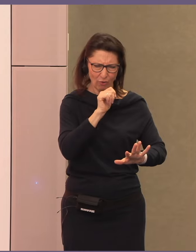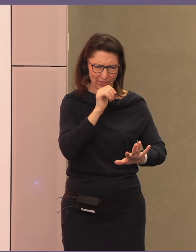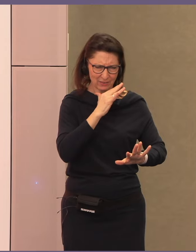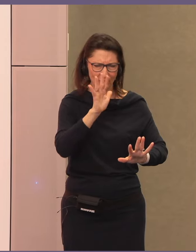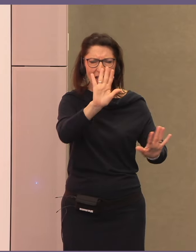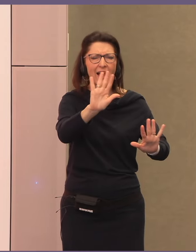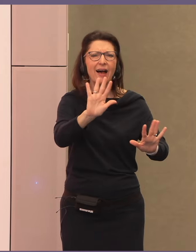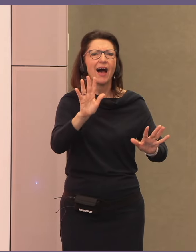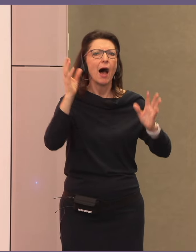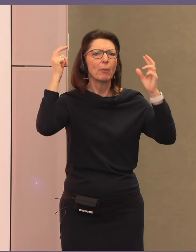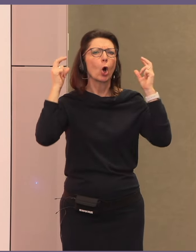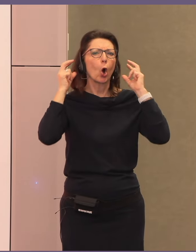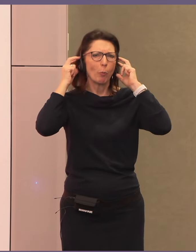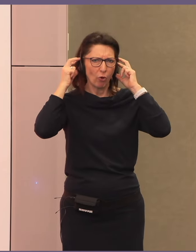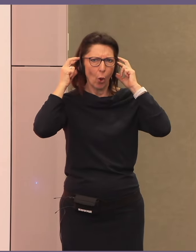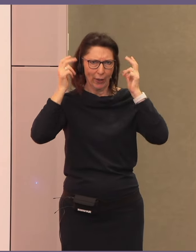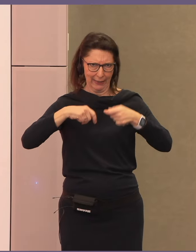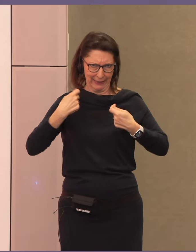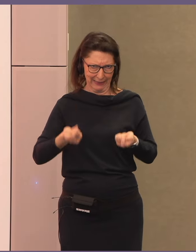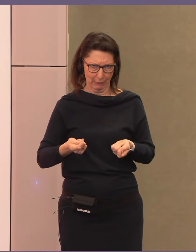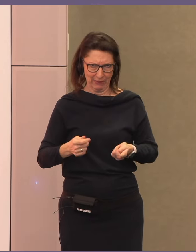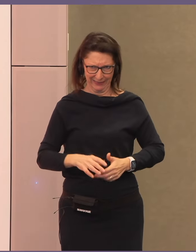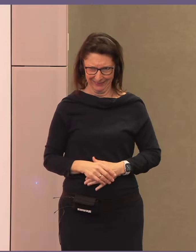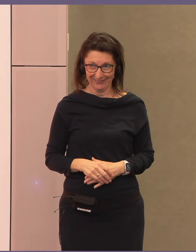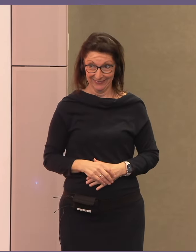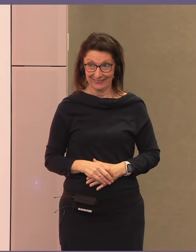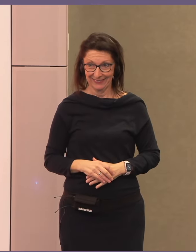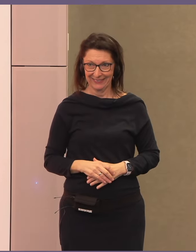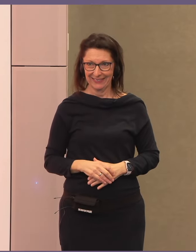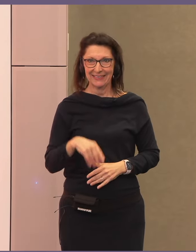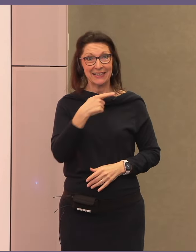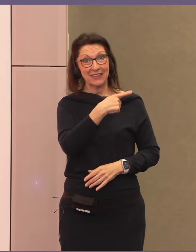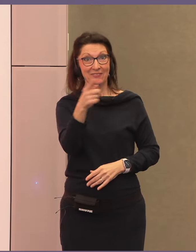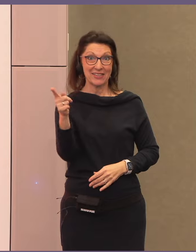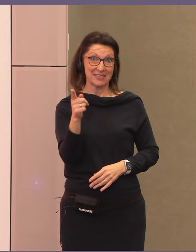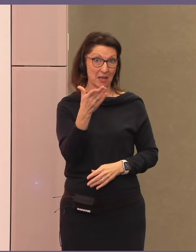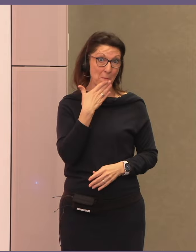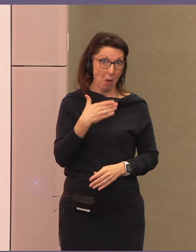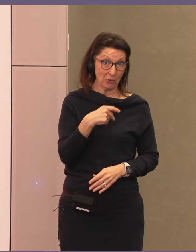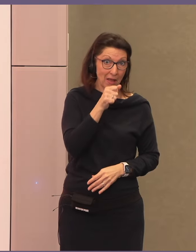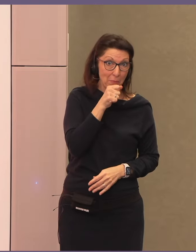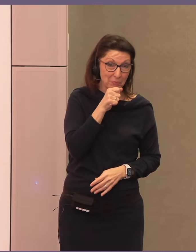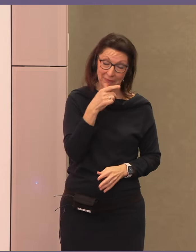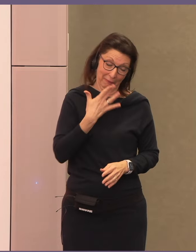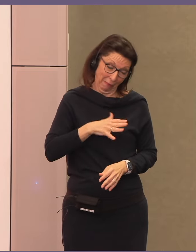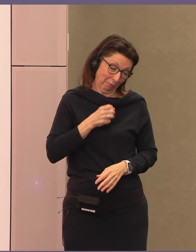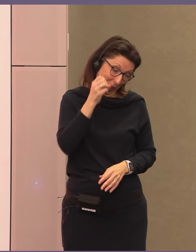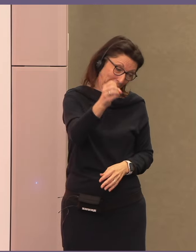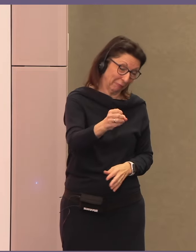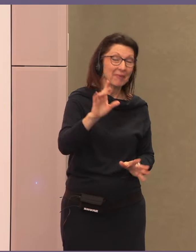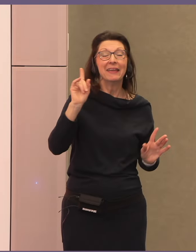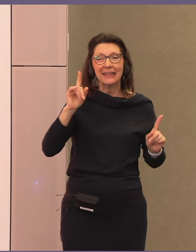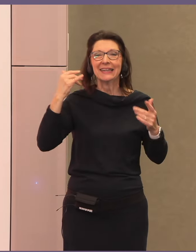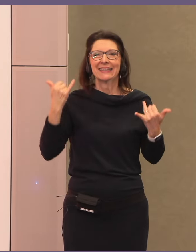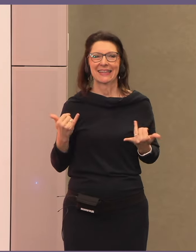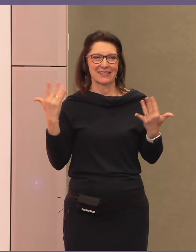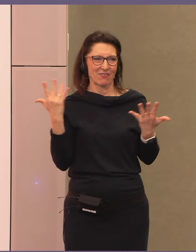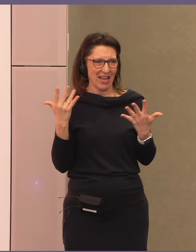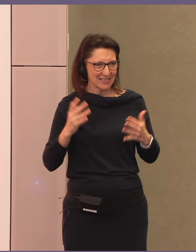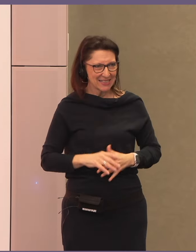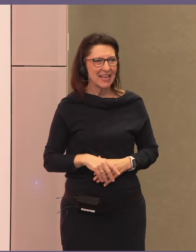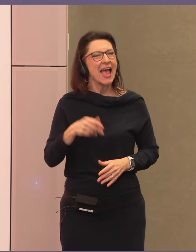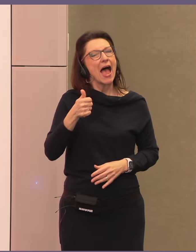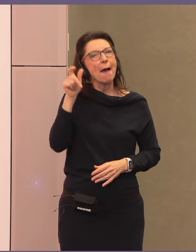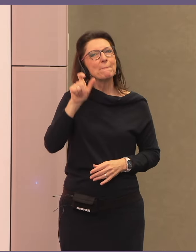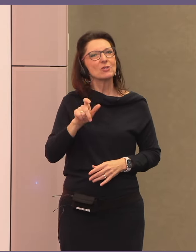Kopfhörer. Ich gebe Ihnen auch mein Mikrofon, wenn Sie das glücklich macht. Ich darf jetzt jedenfalls einem das